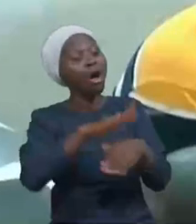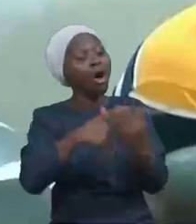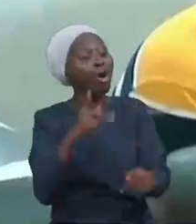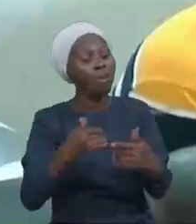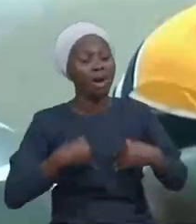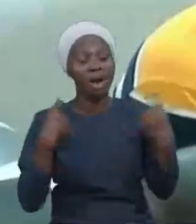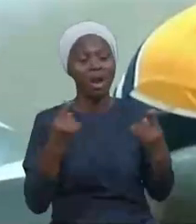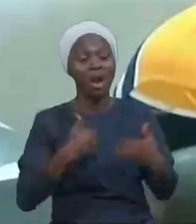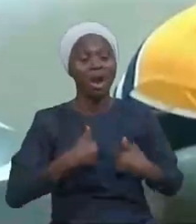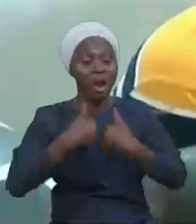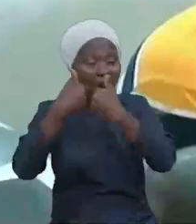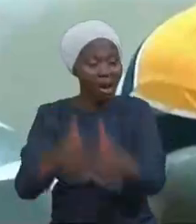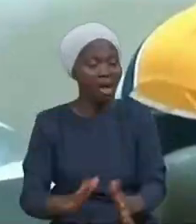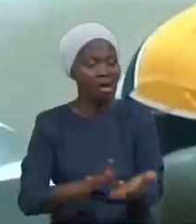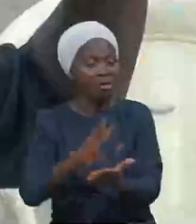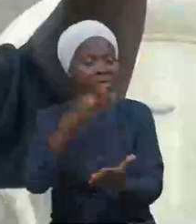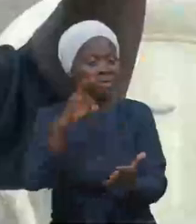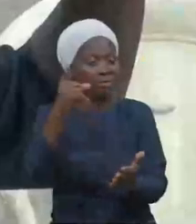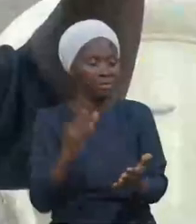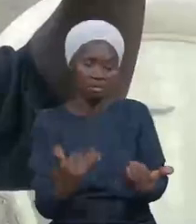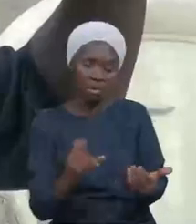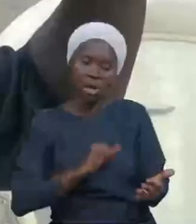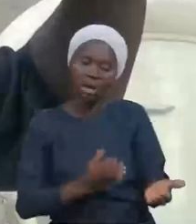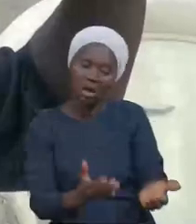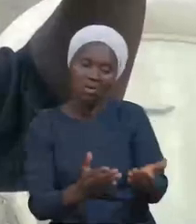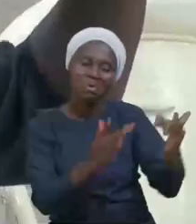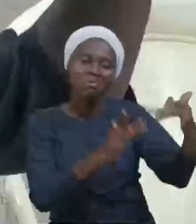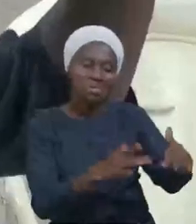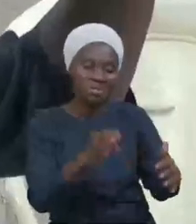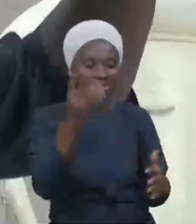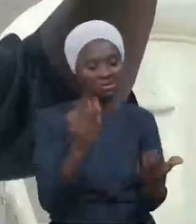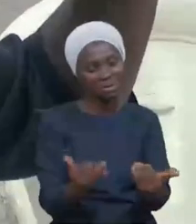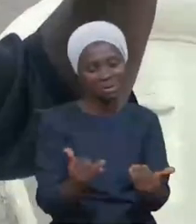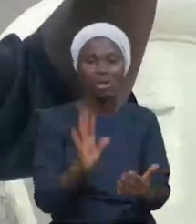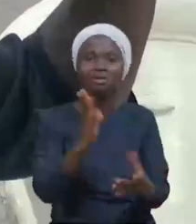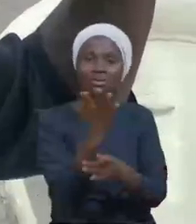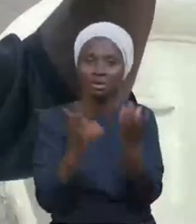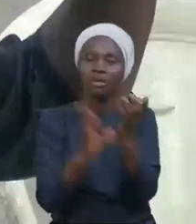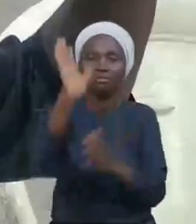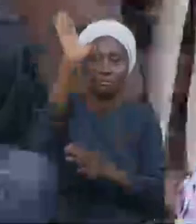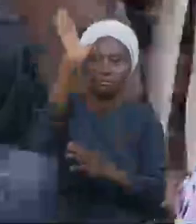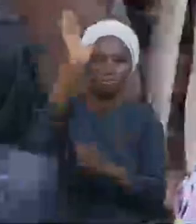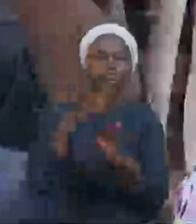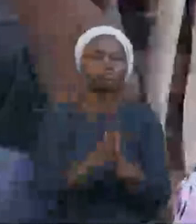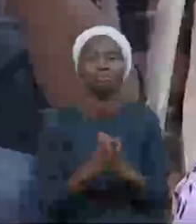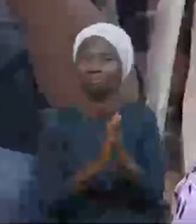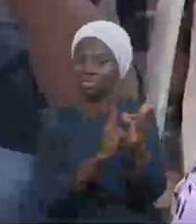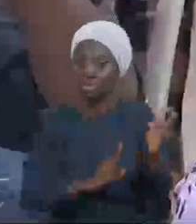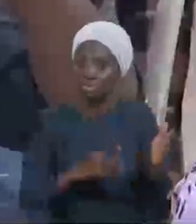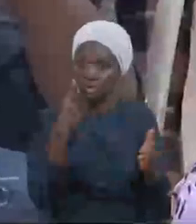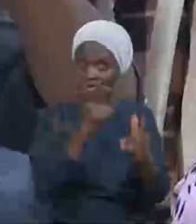Dieu. Je veux la miséricorde de Dieu. Lève cette main. Gloire à Dieu. Le Seigneur t'a vu